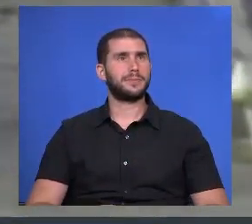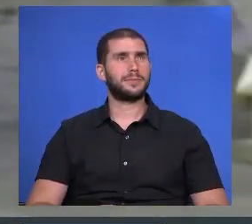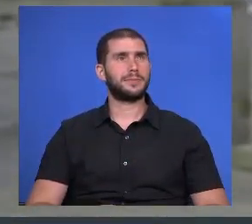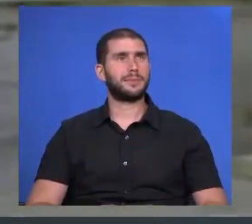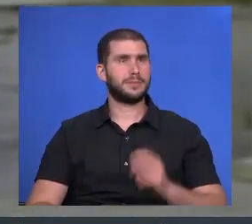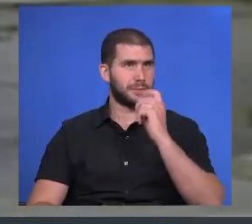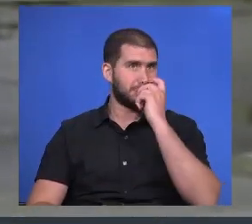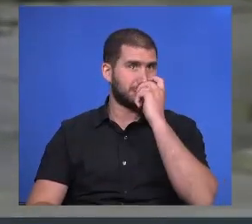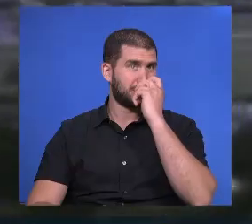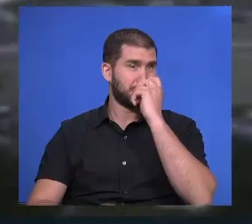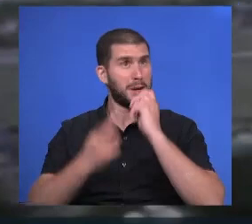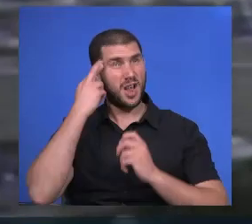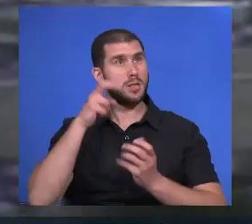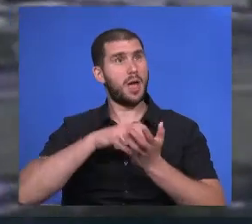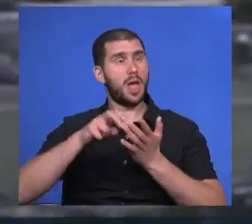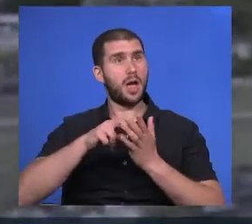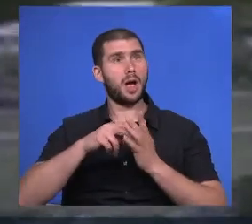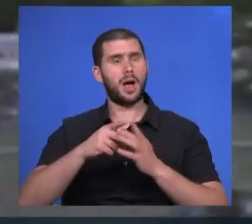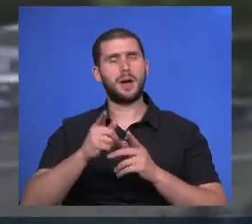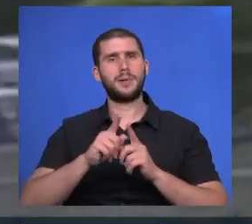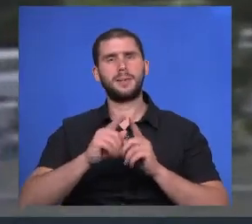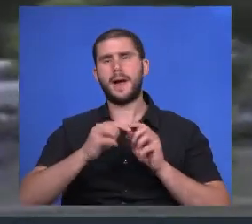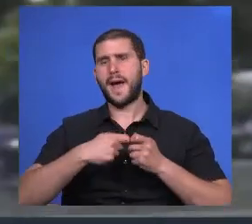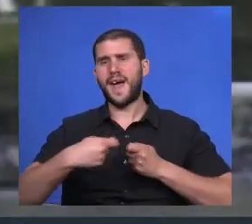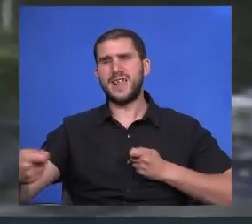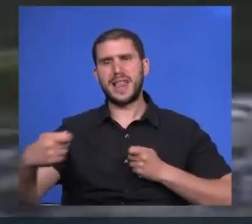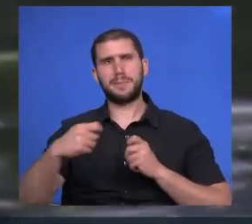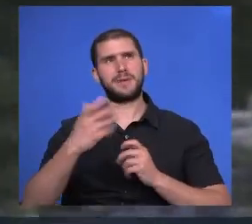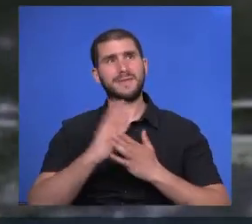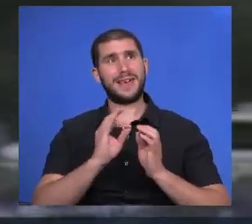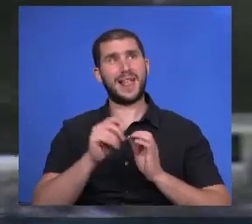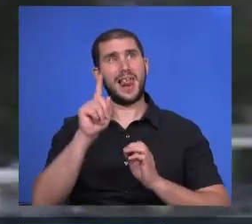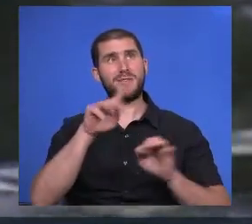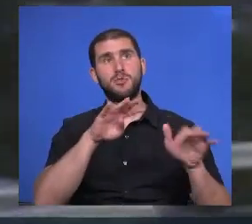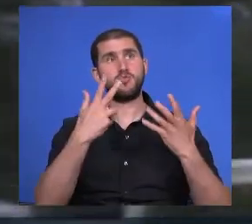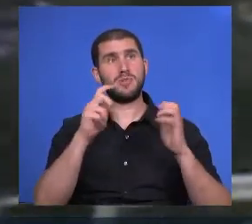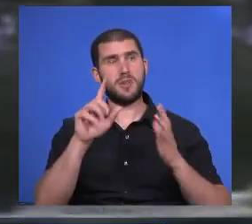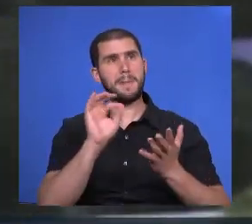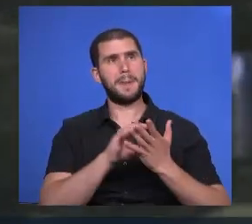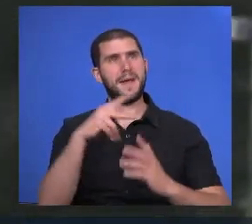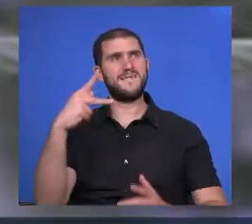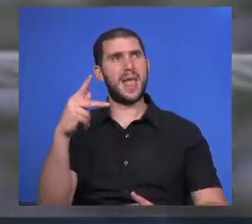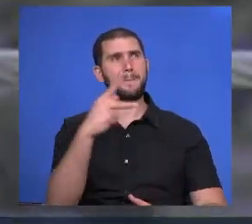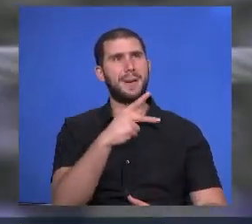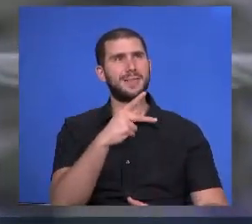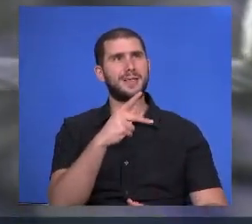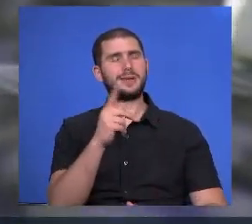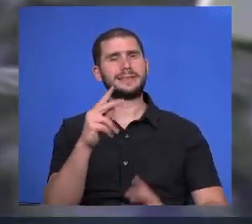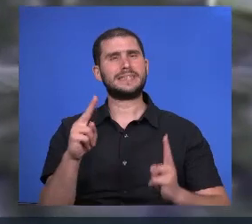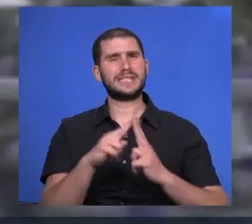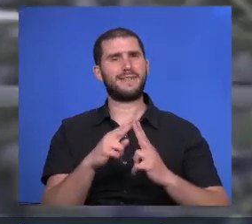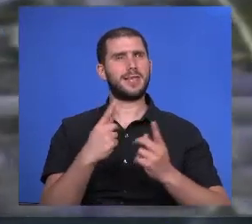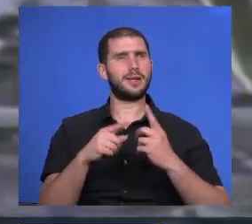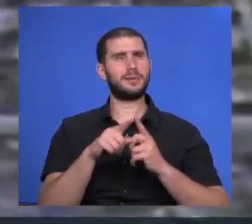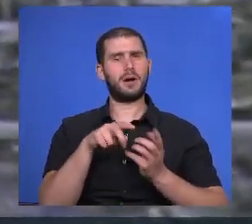רעיון ההליכה על חבלים בהר ציון כבר החל ב-1987, כאשר פיליפ פטי, לוליין צרפתי, צעד בכלילות על כבל